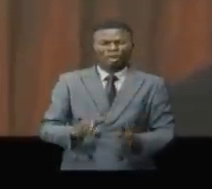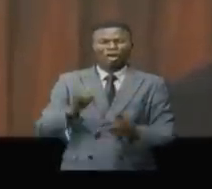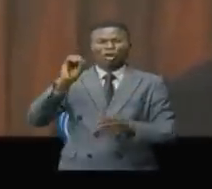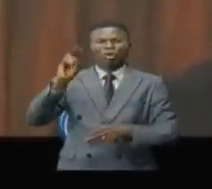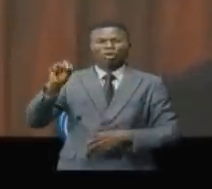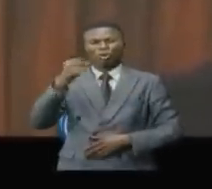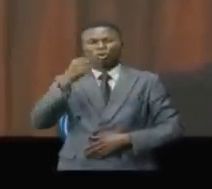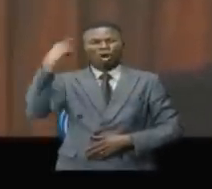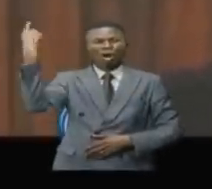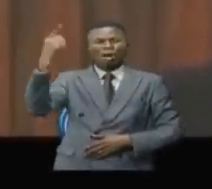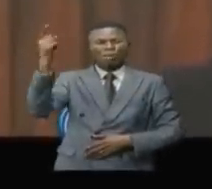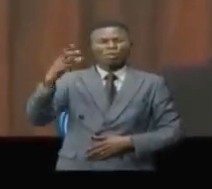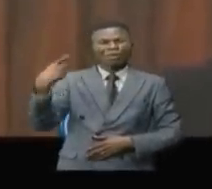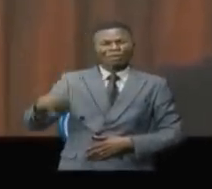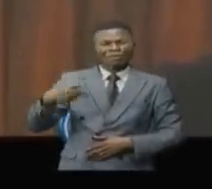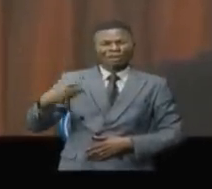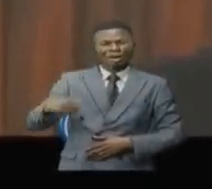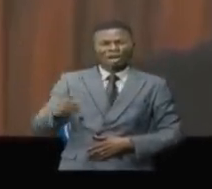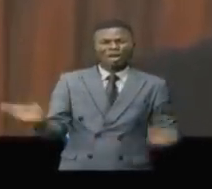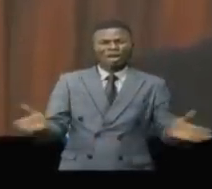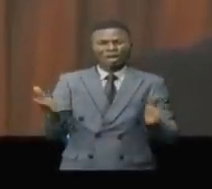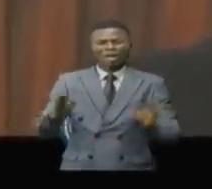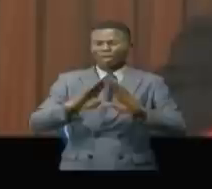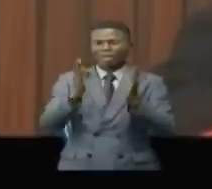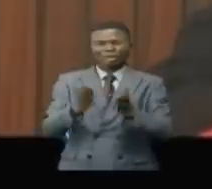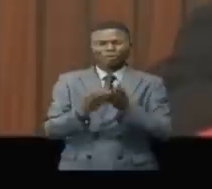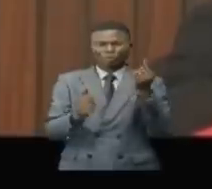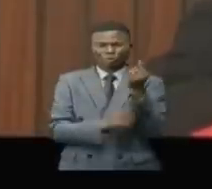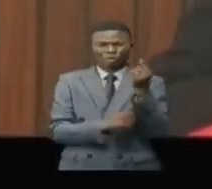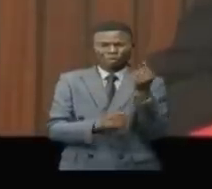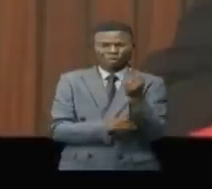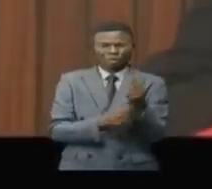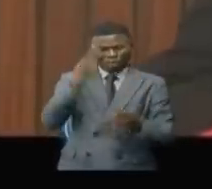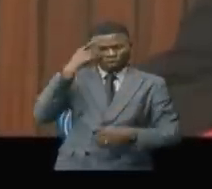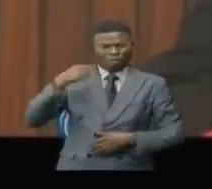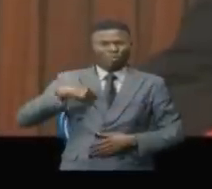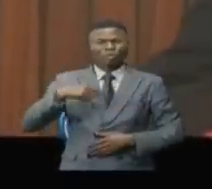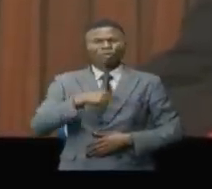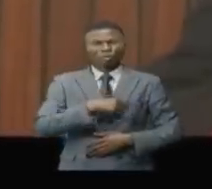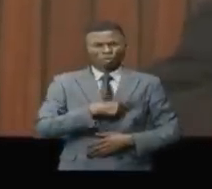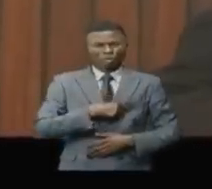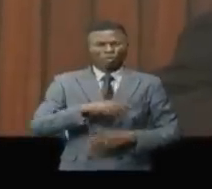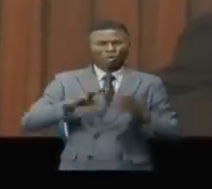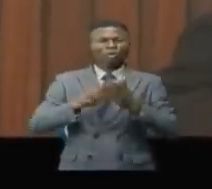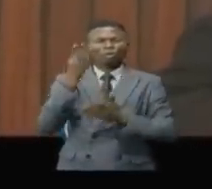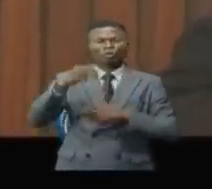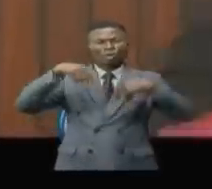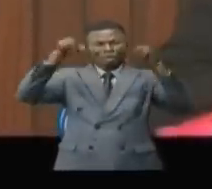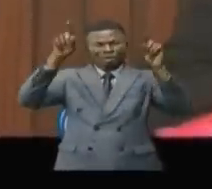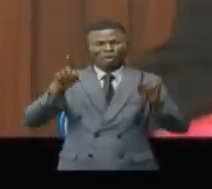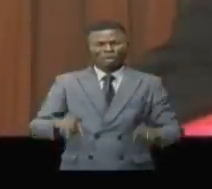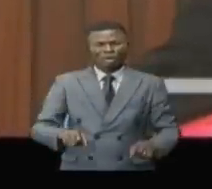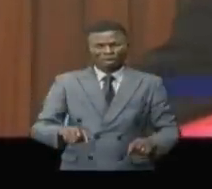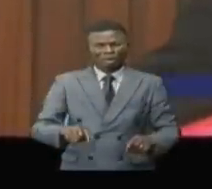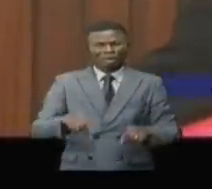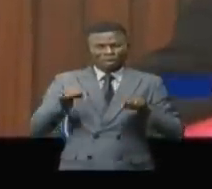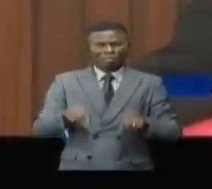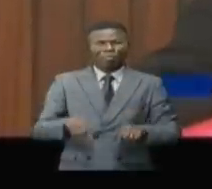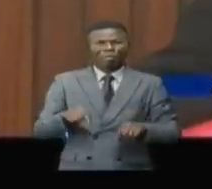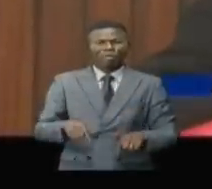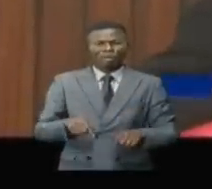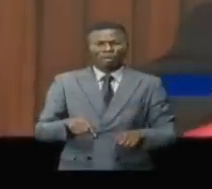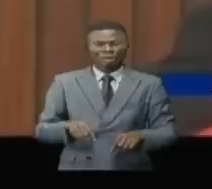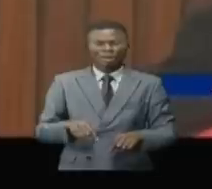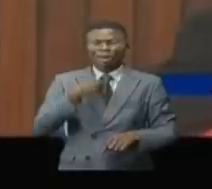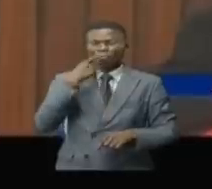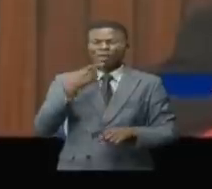Monde Vert, a encouragé le participant. Pour nous, ça, c'est la troisième édition. Cette fois-ci, il y a une